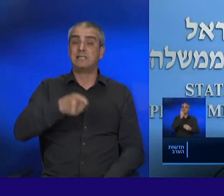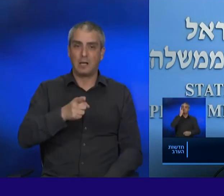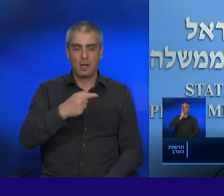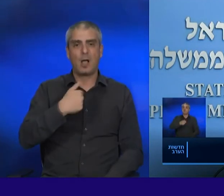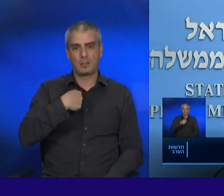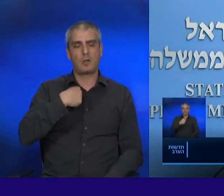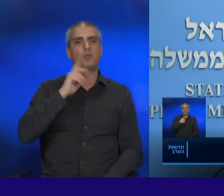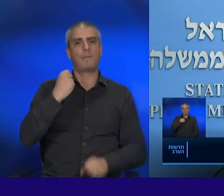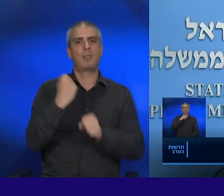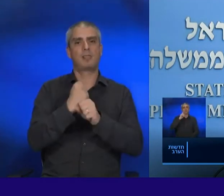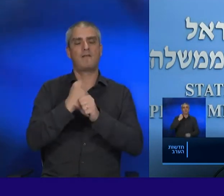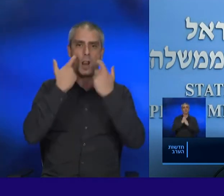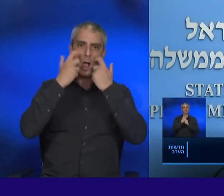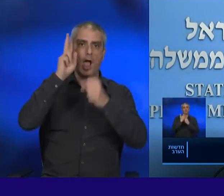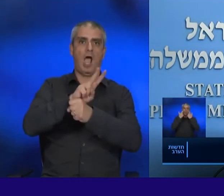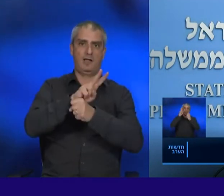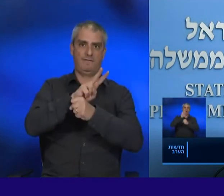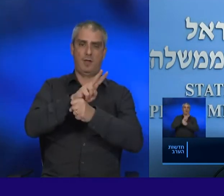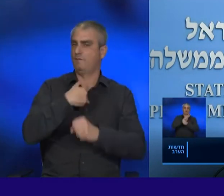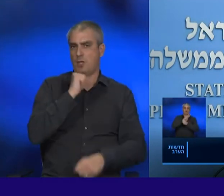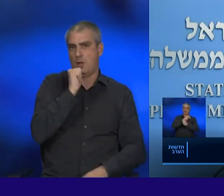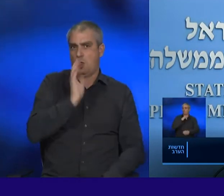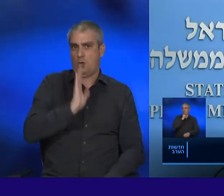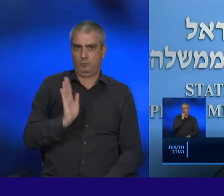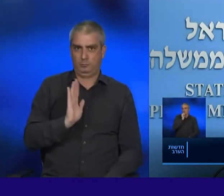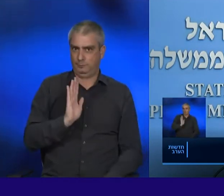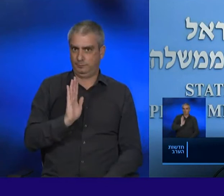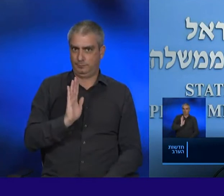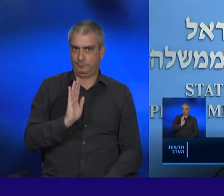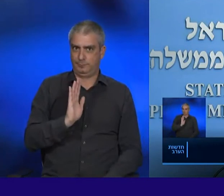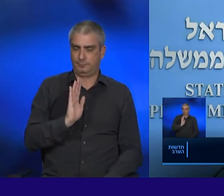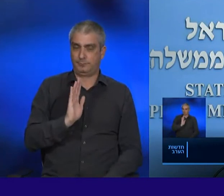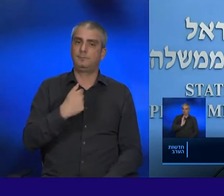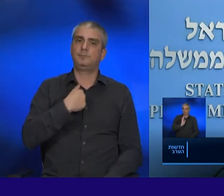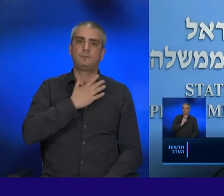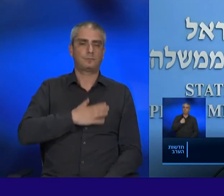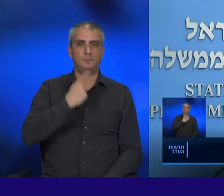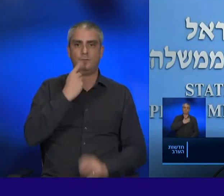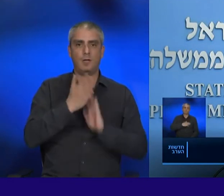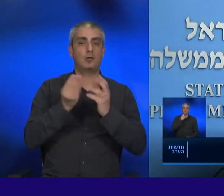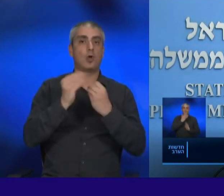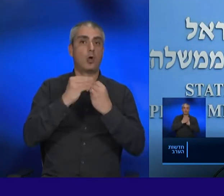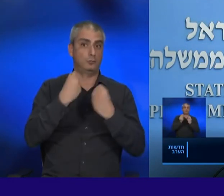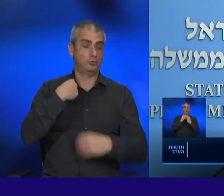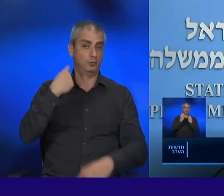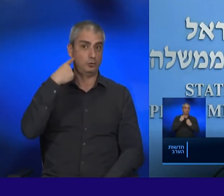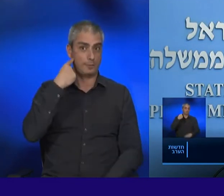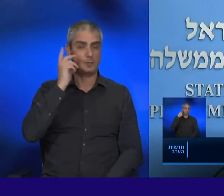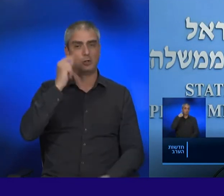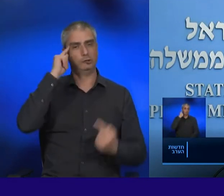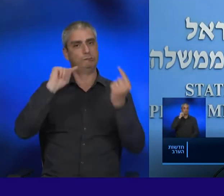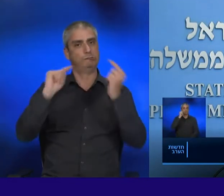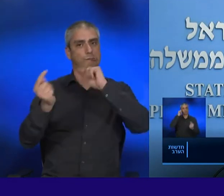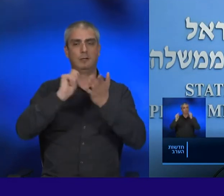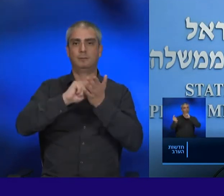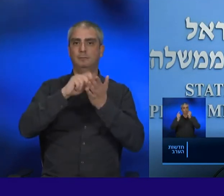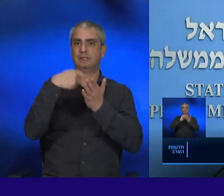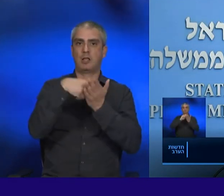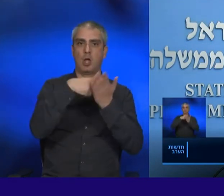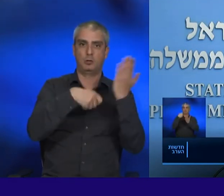אנחנו נדע גם להפעיל אמצעי אכיפה אבל אנחנו לא רוצים להגיע לשם אני רוצה לומר עוד משהו כי שמעתי שיש מחלוקות בין משרד